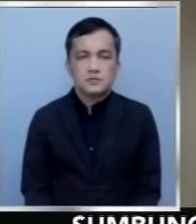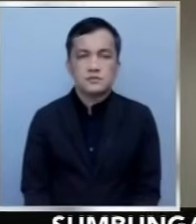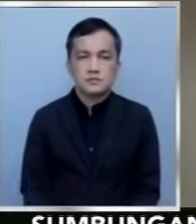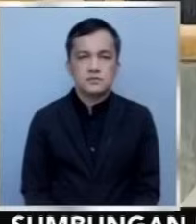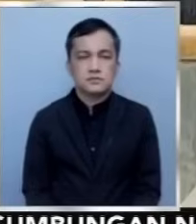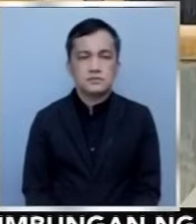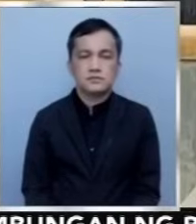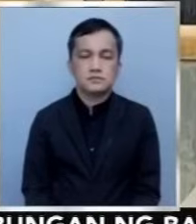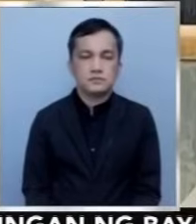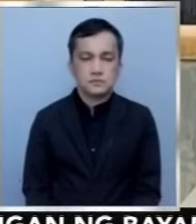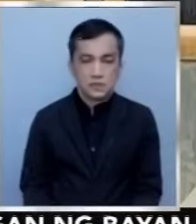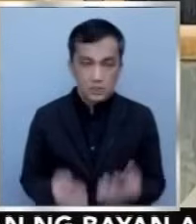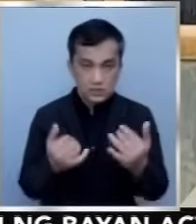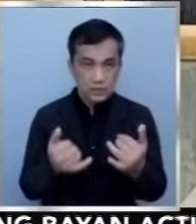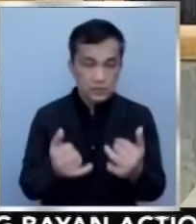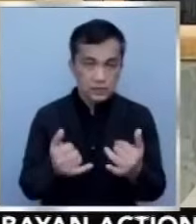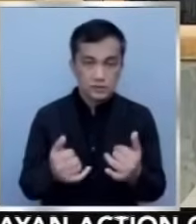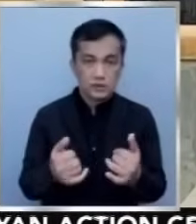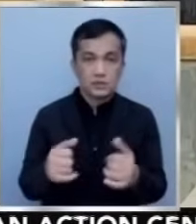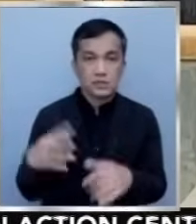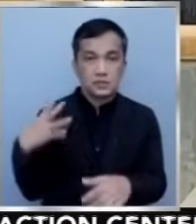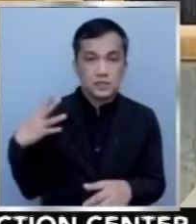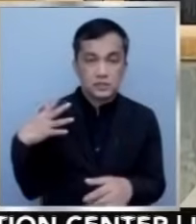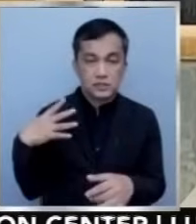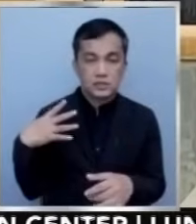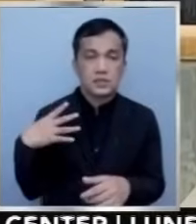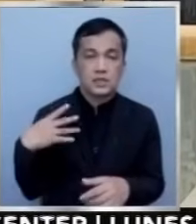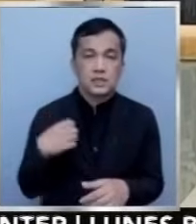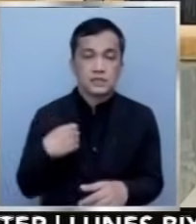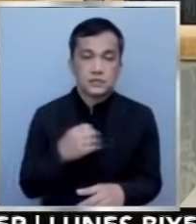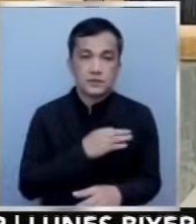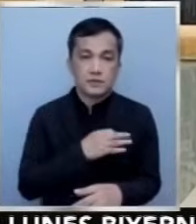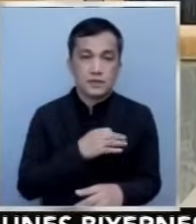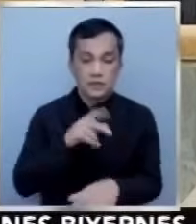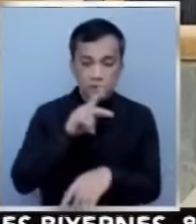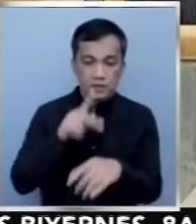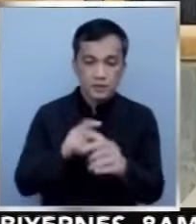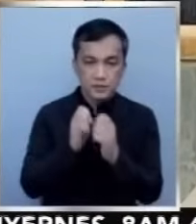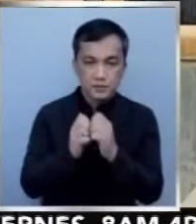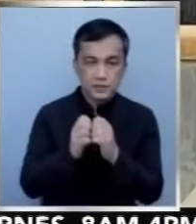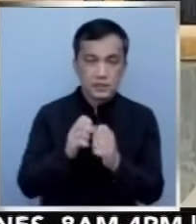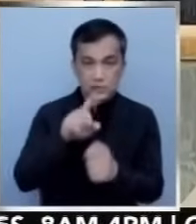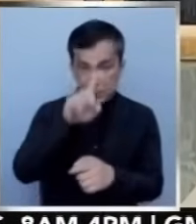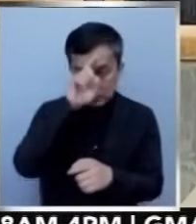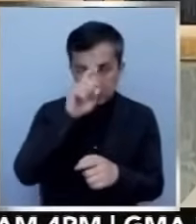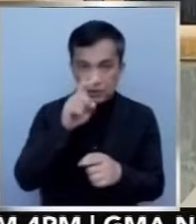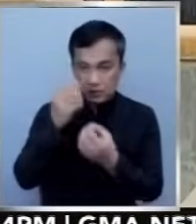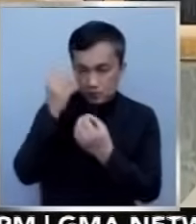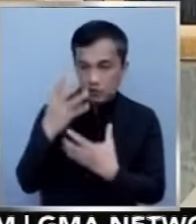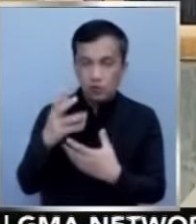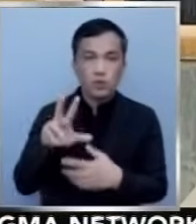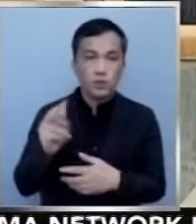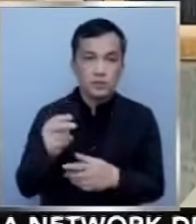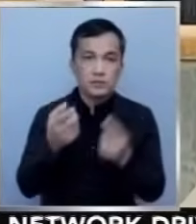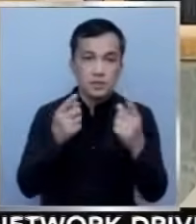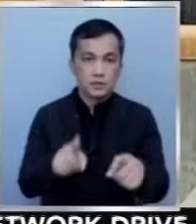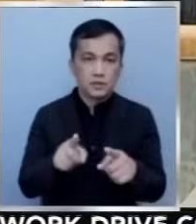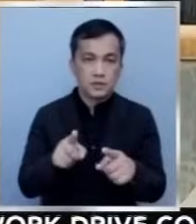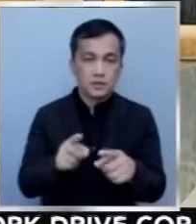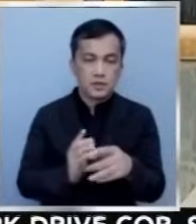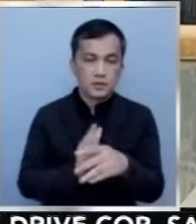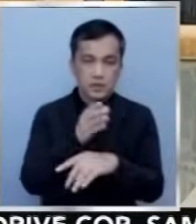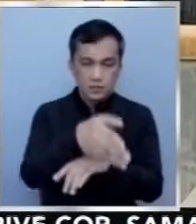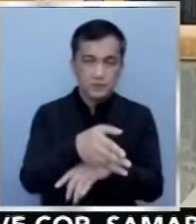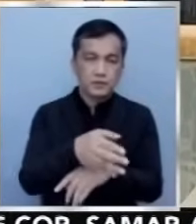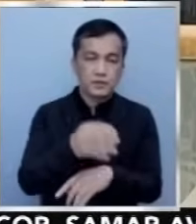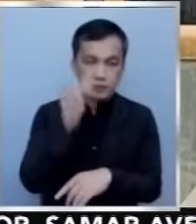Sa ngayon, Pia, nakaantabi pa rin yung mga tauhan ng Philippine Embassy dito sa Cairo para sa abiso kung kailan talaga matutuloy yung paglabas ng ating mga kababayan